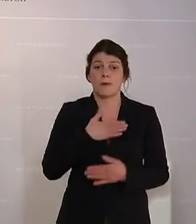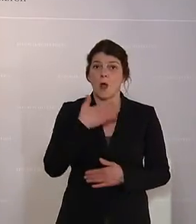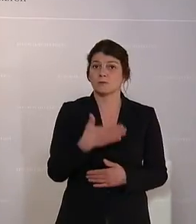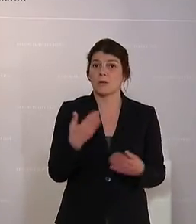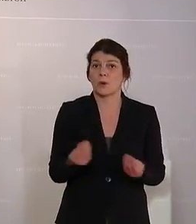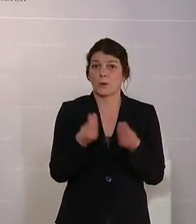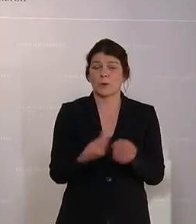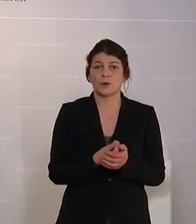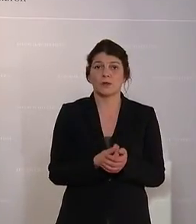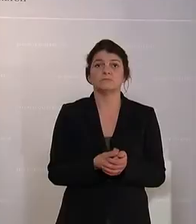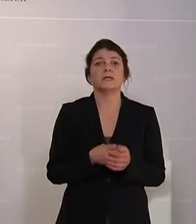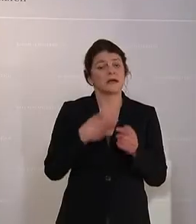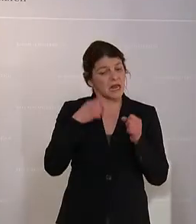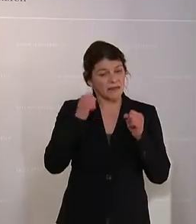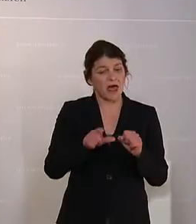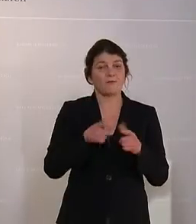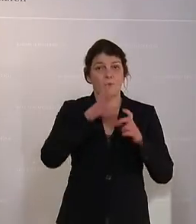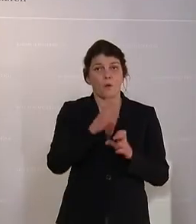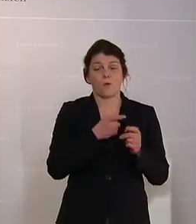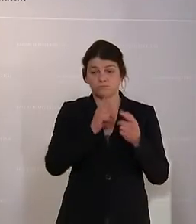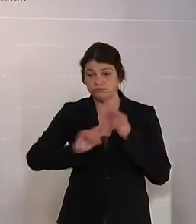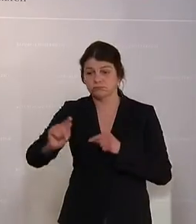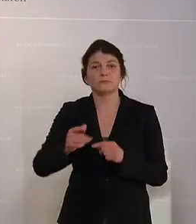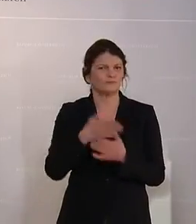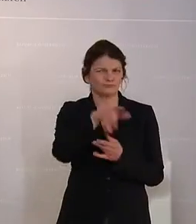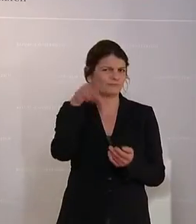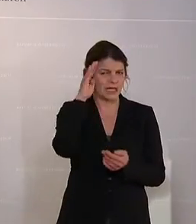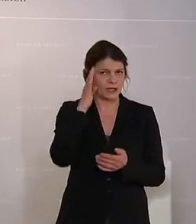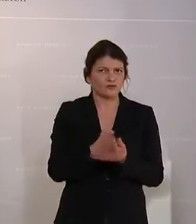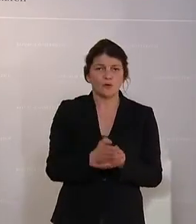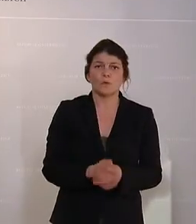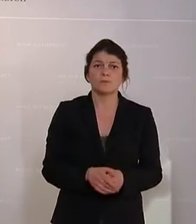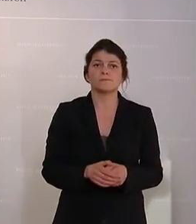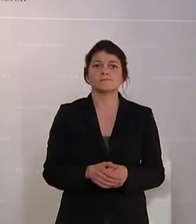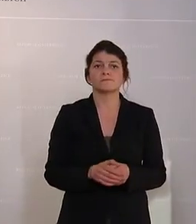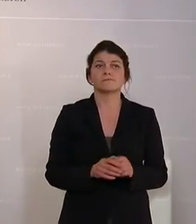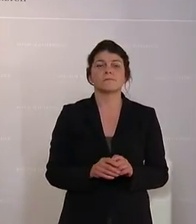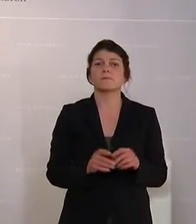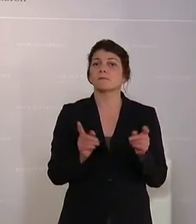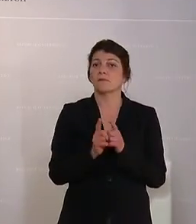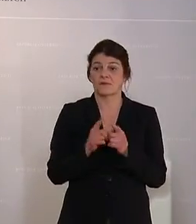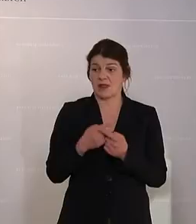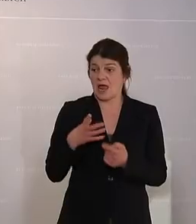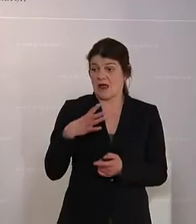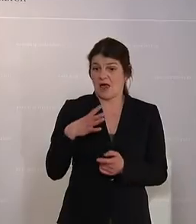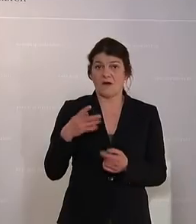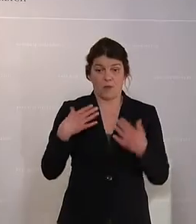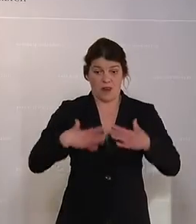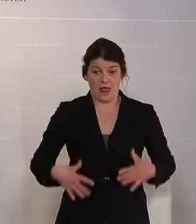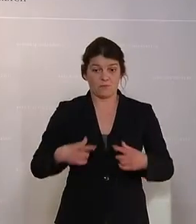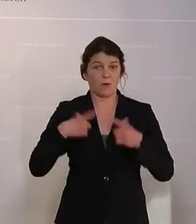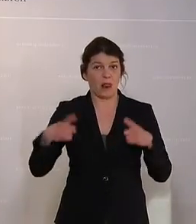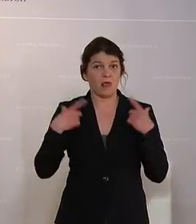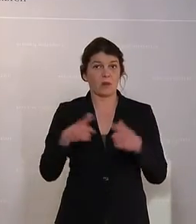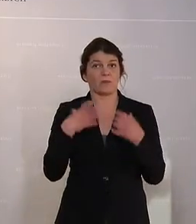Ausnahmegründe zum Verlassen der Wohnung sind die bereits bekannten. Abwendung von Gefahr von Leib und Leben und